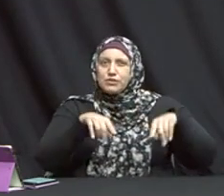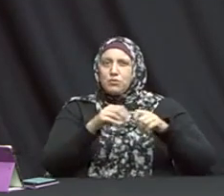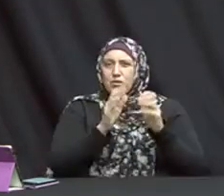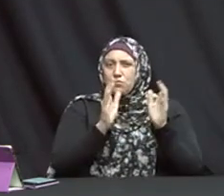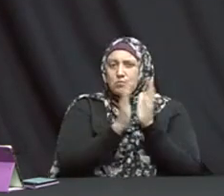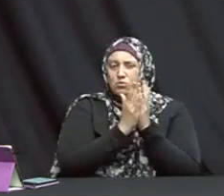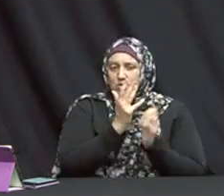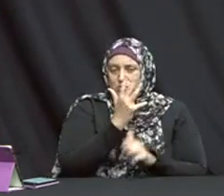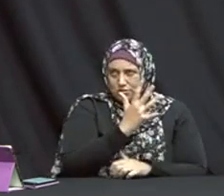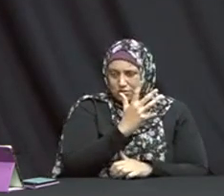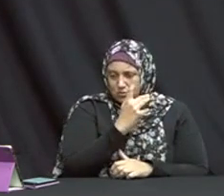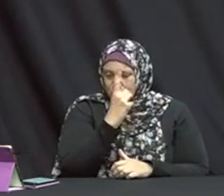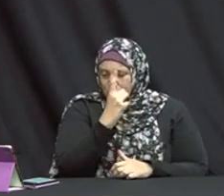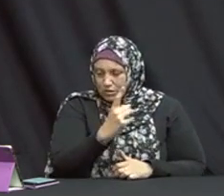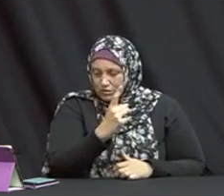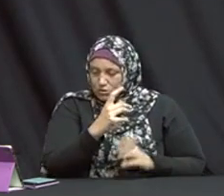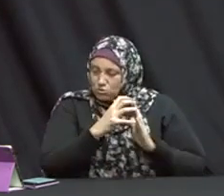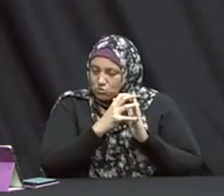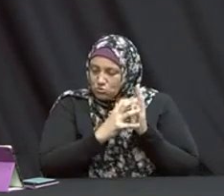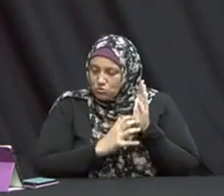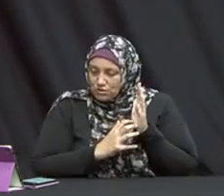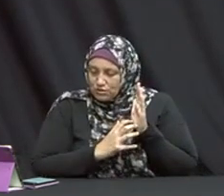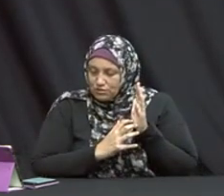محمد وآل